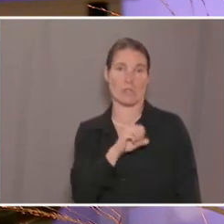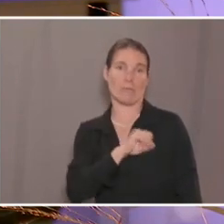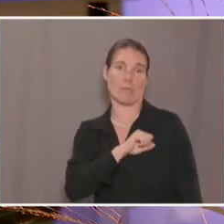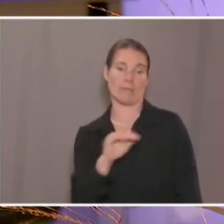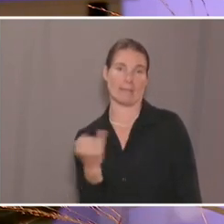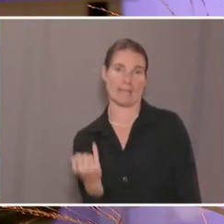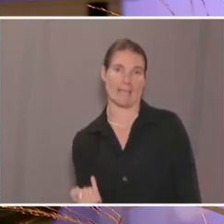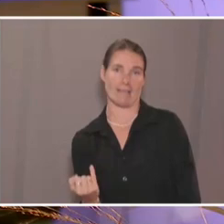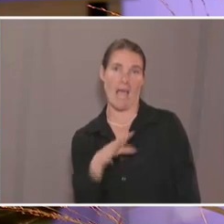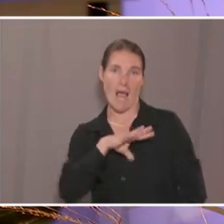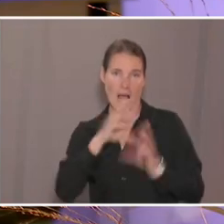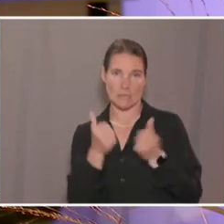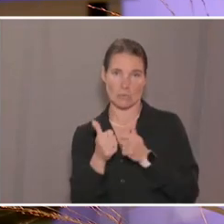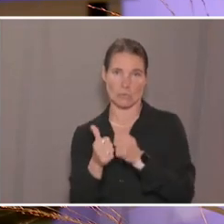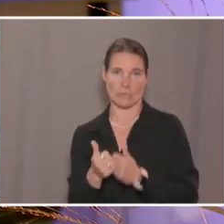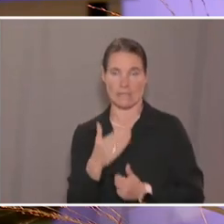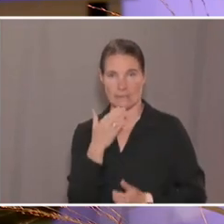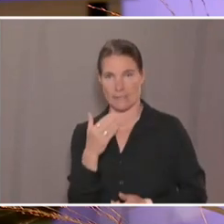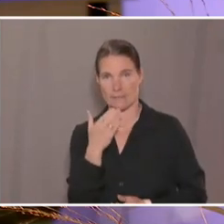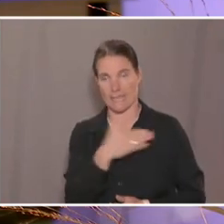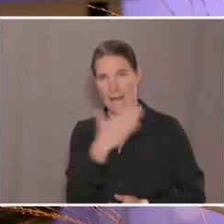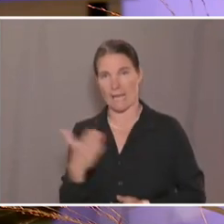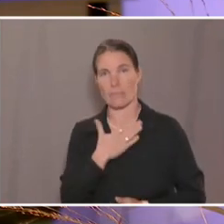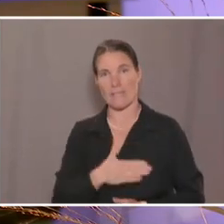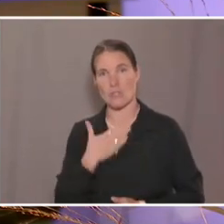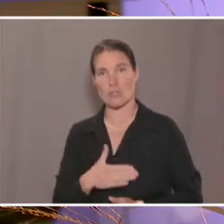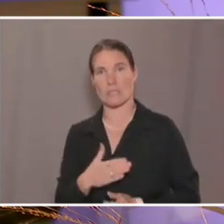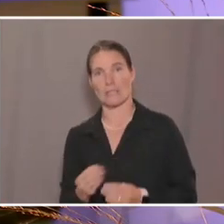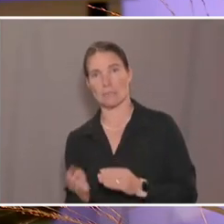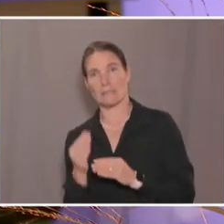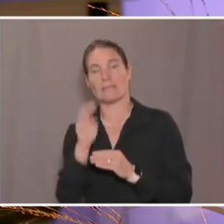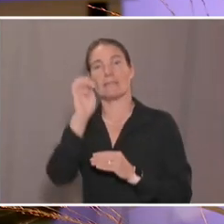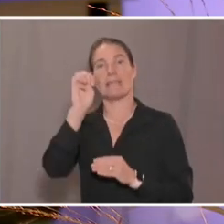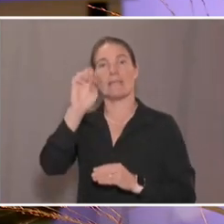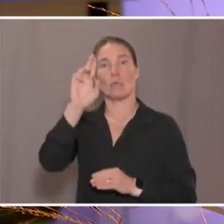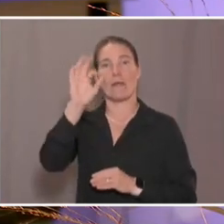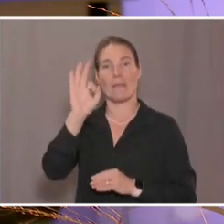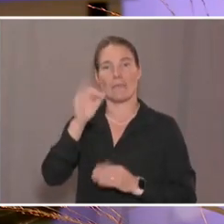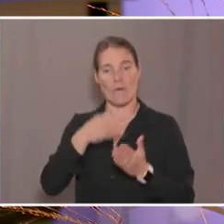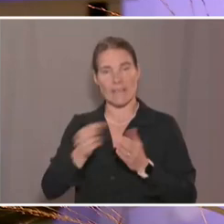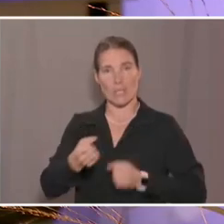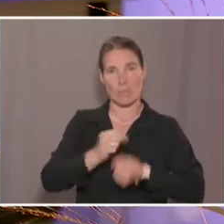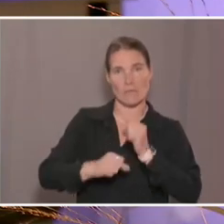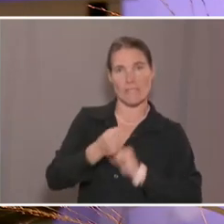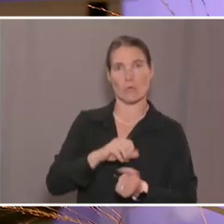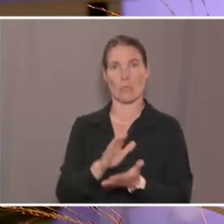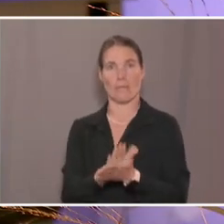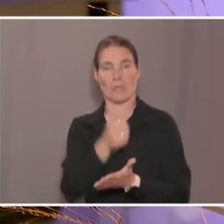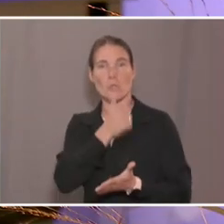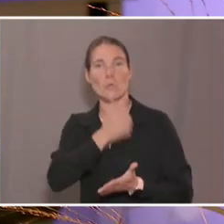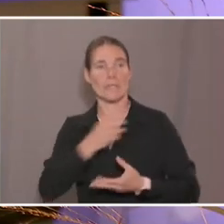alles erdenklich Gute. Danke allen Menschen, die dazu beitragen, dass die EOF weiter in Bewegung, jugendlich,